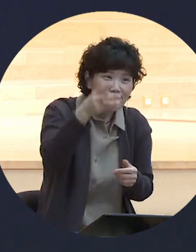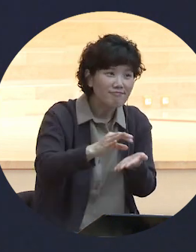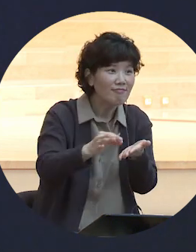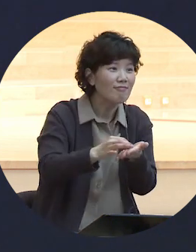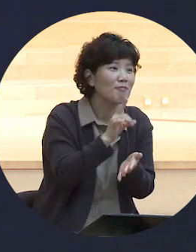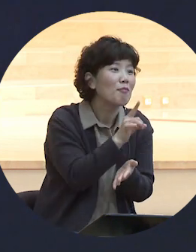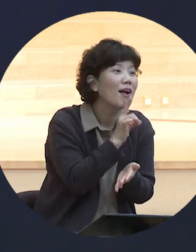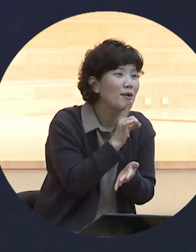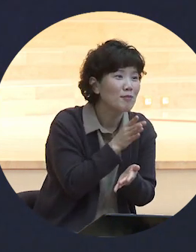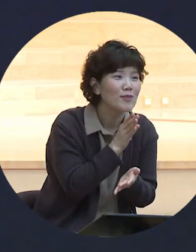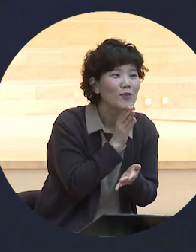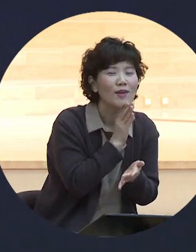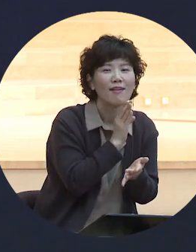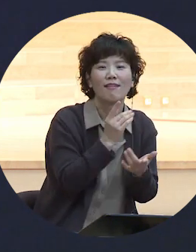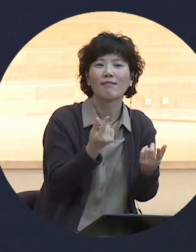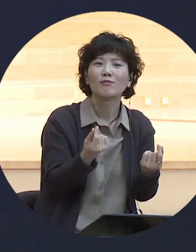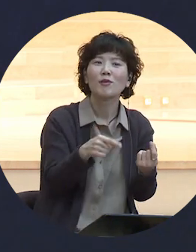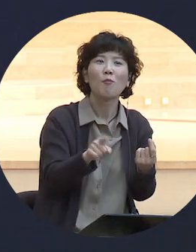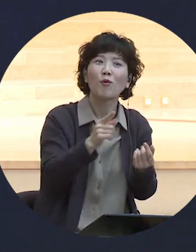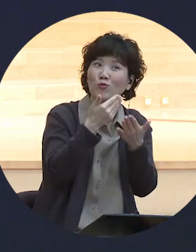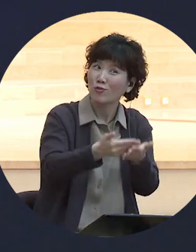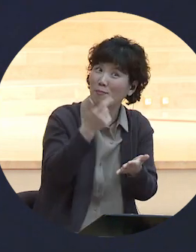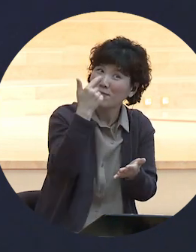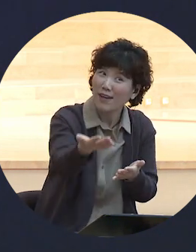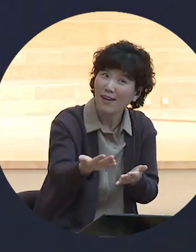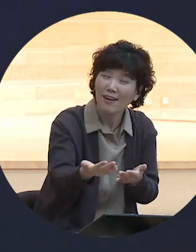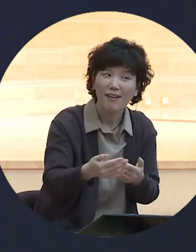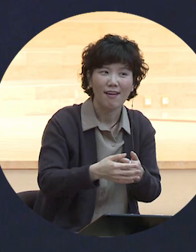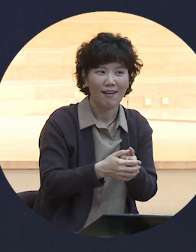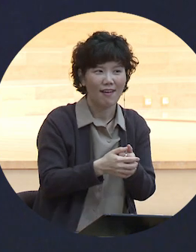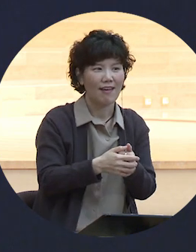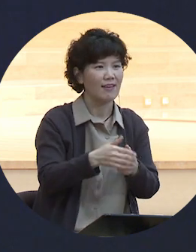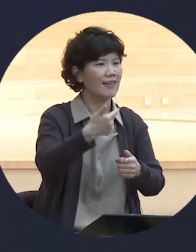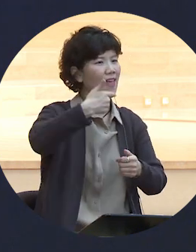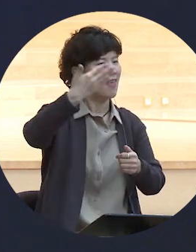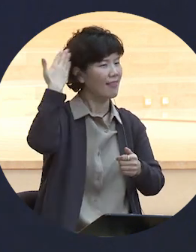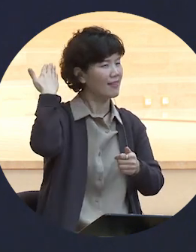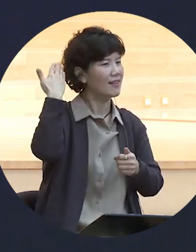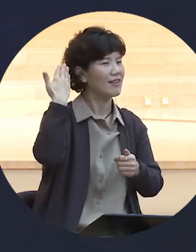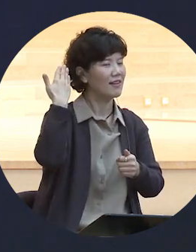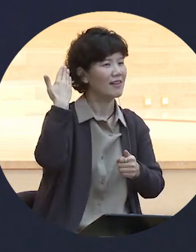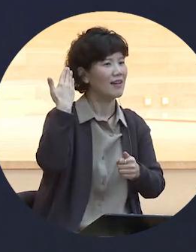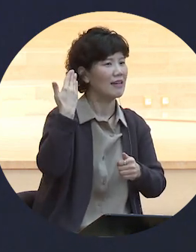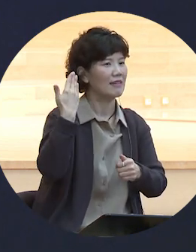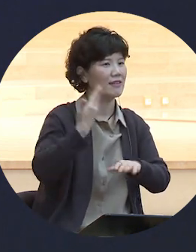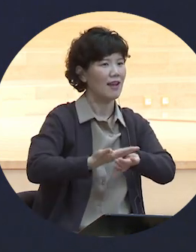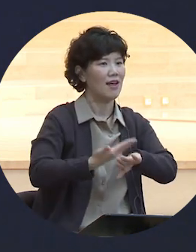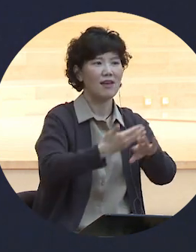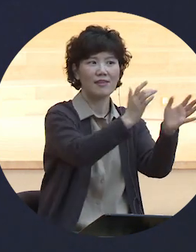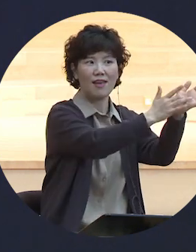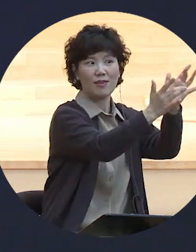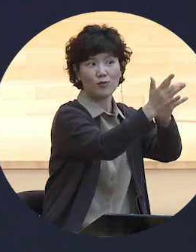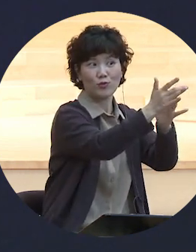그리스도 하는데, 이게 이 당시에는 예수가